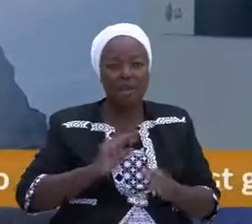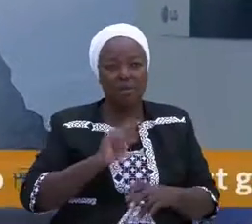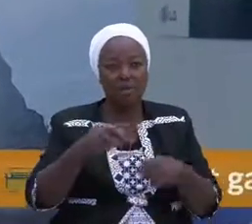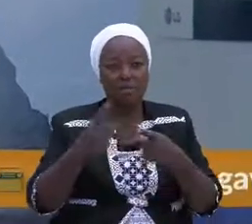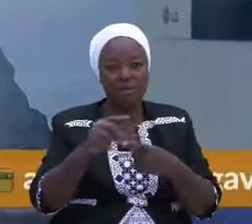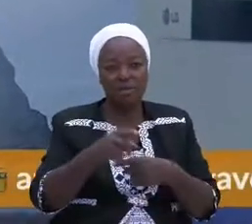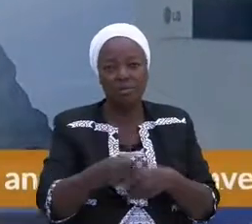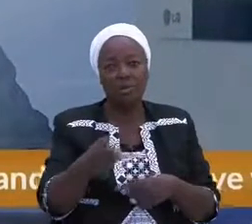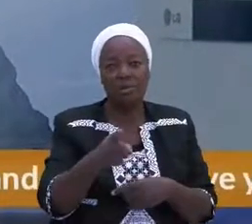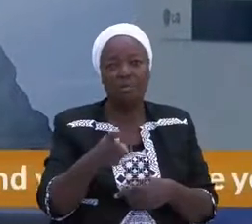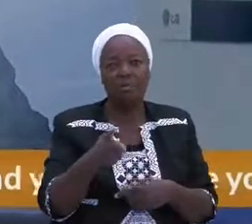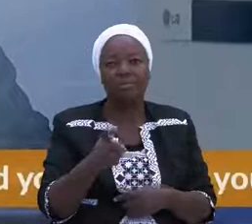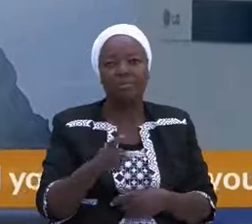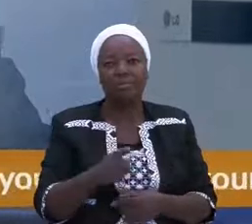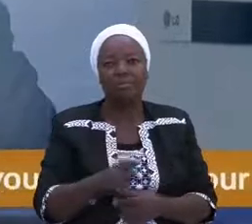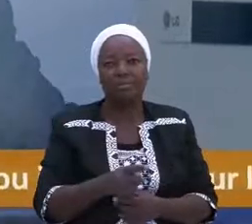occupons-nous de tout le monde.